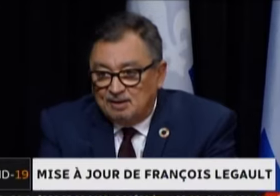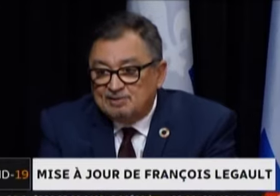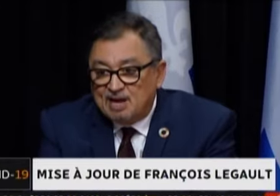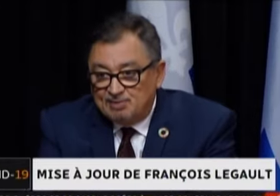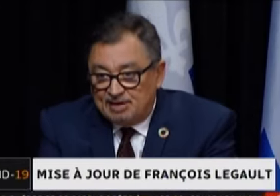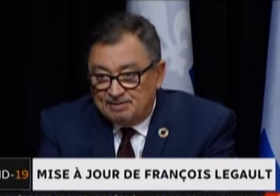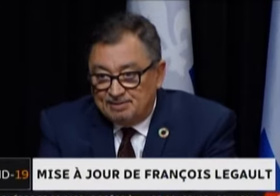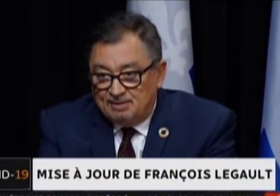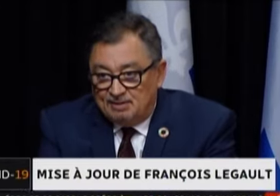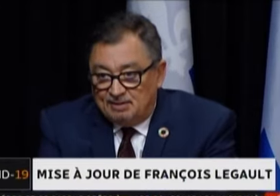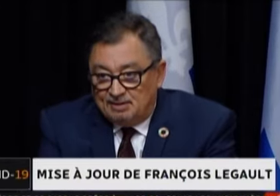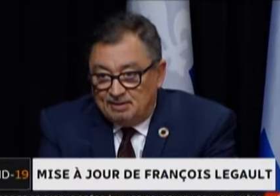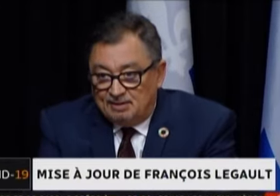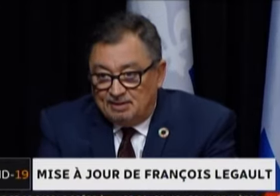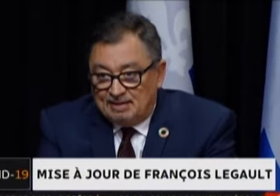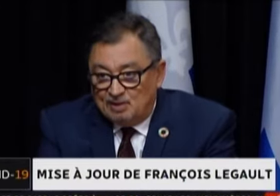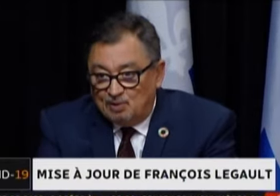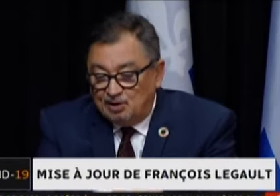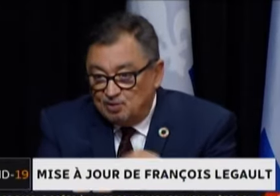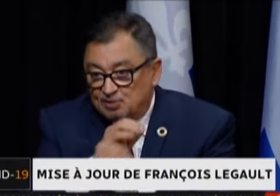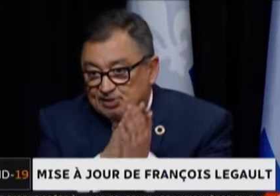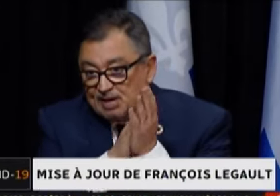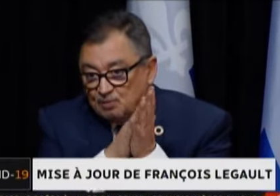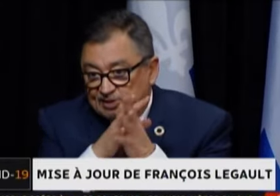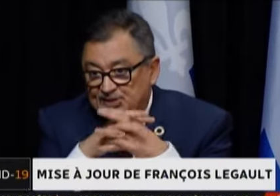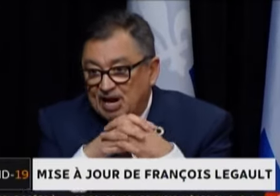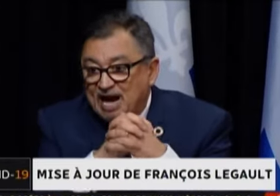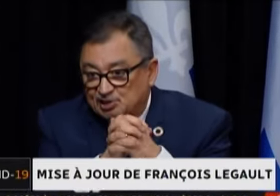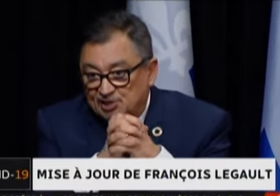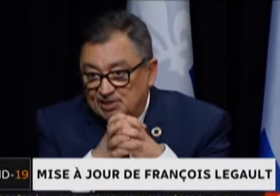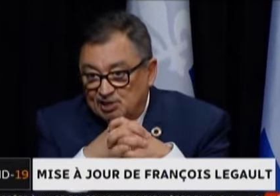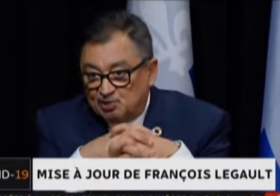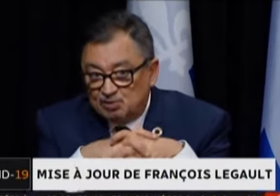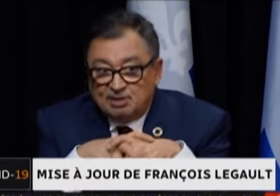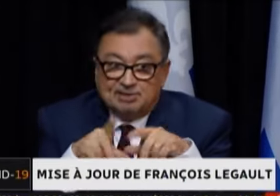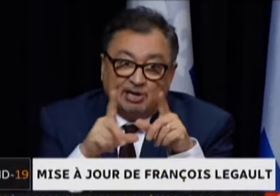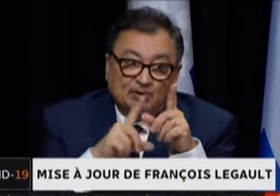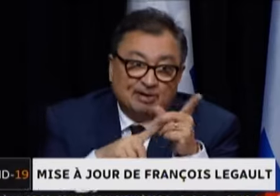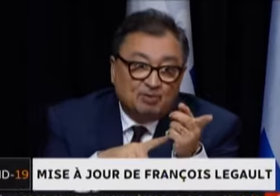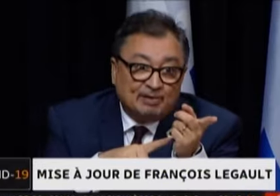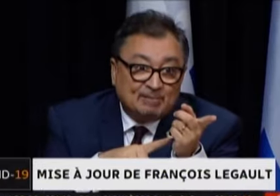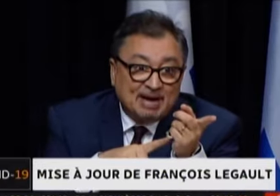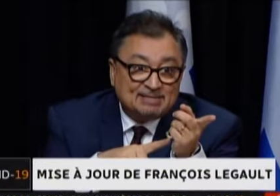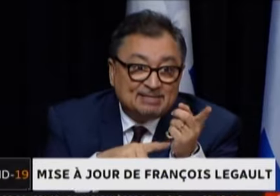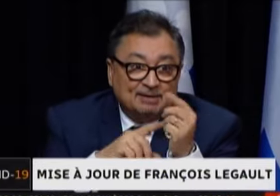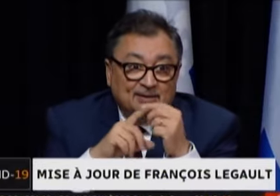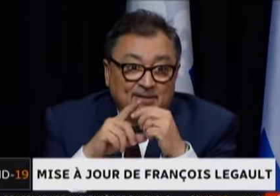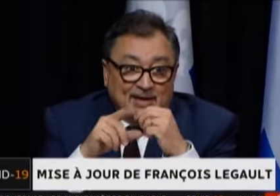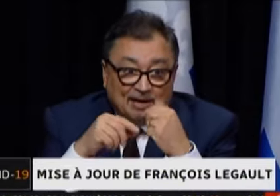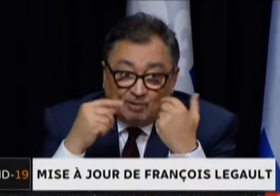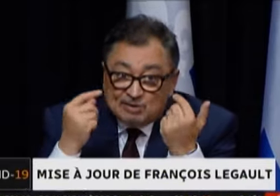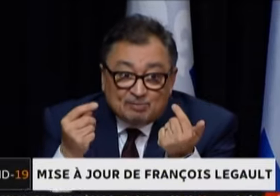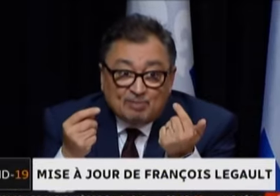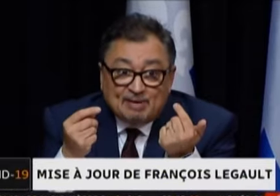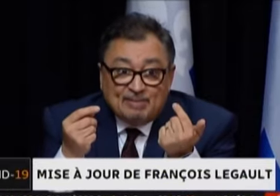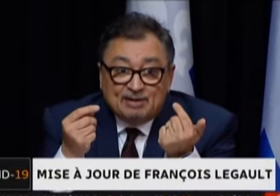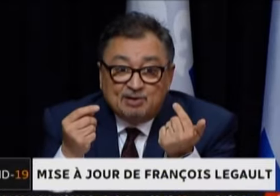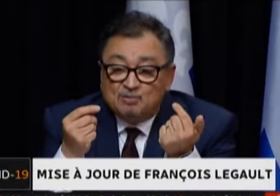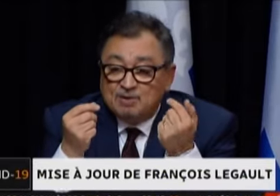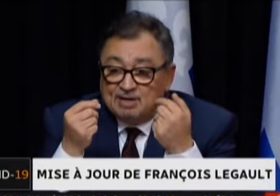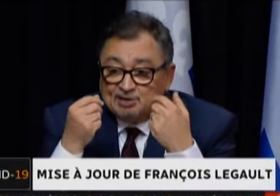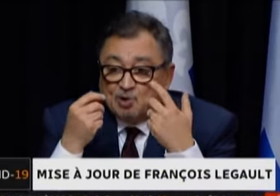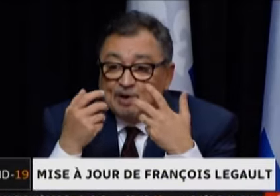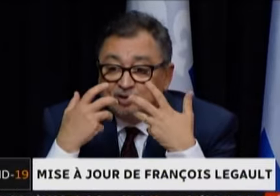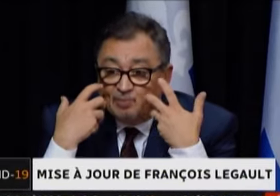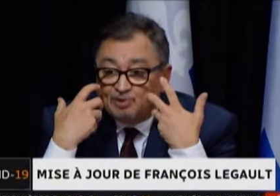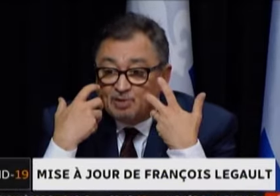masques. Donc, ils ne pourront contaminer les usagers. Ils ont aussi à porter des gants.